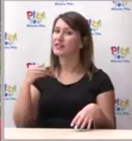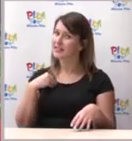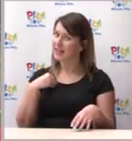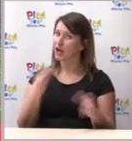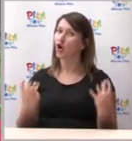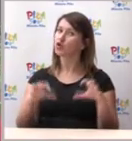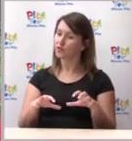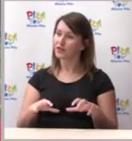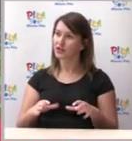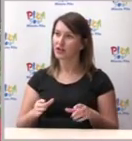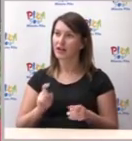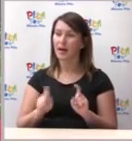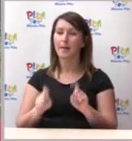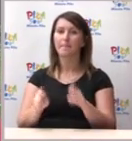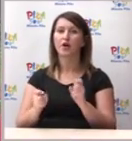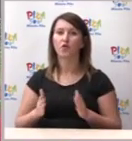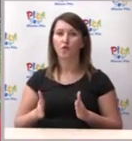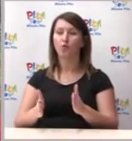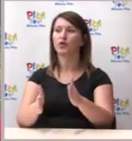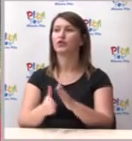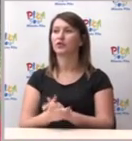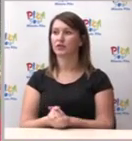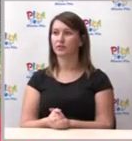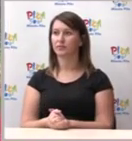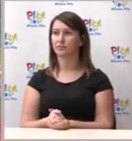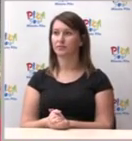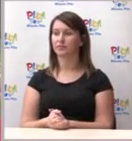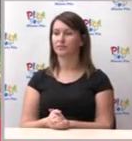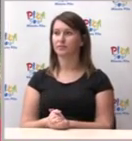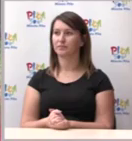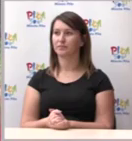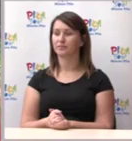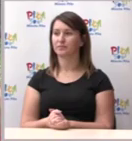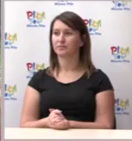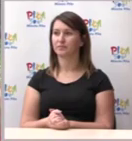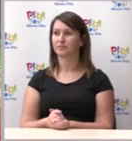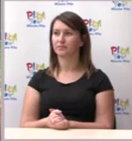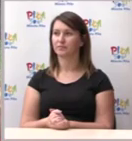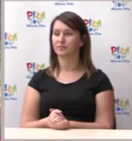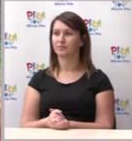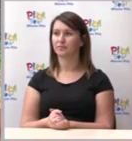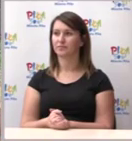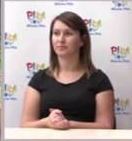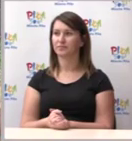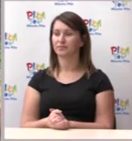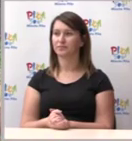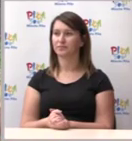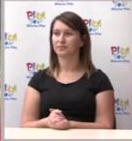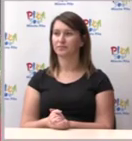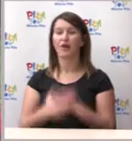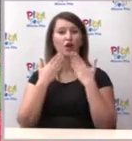mam dwie funkcje, ale organizatorem w Pile jest Stowarzyszenie Biegów Ulicznych. I oczywiście